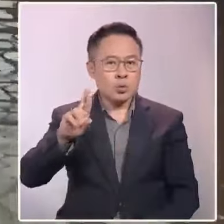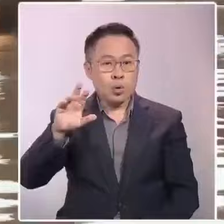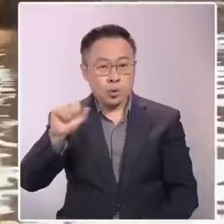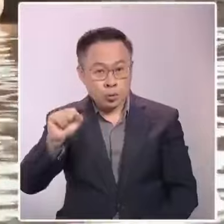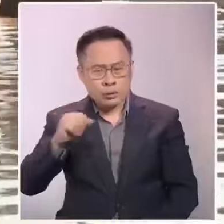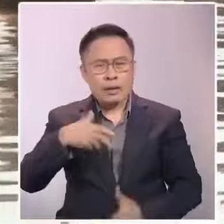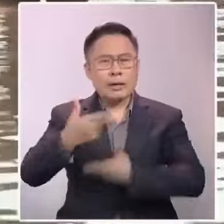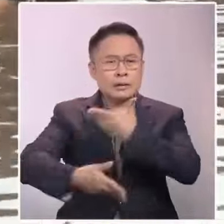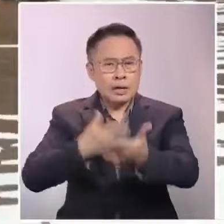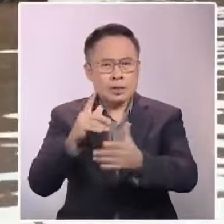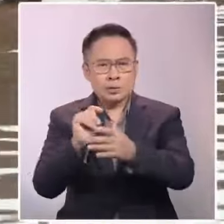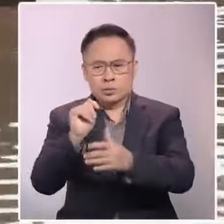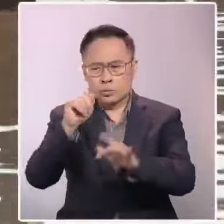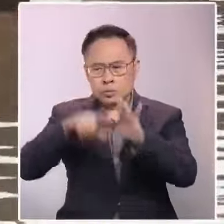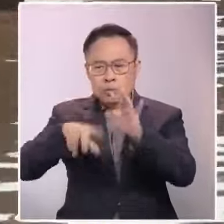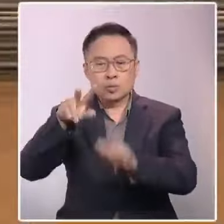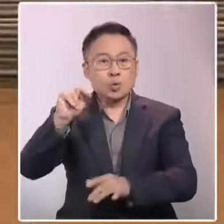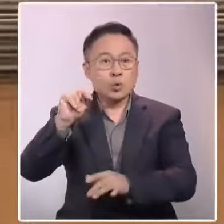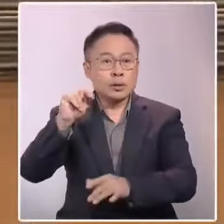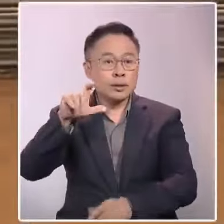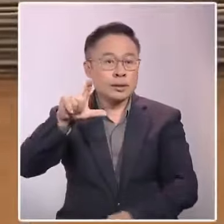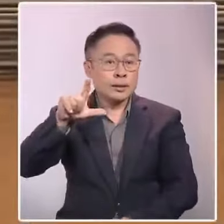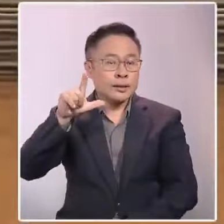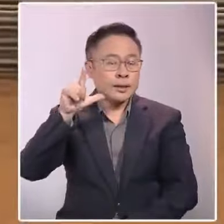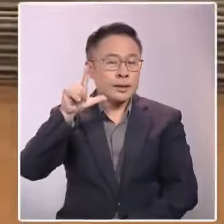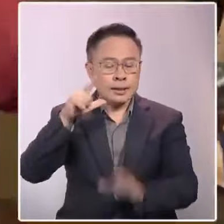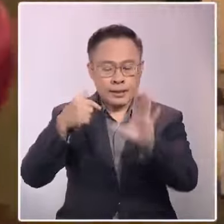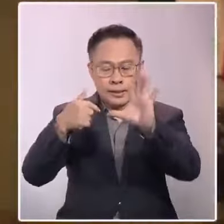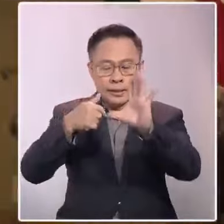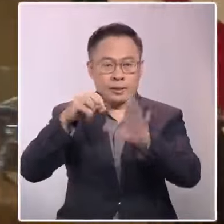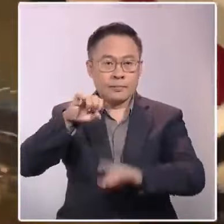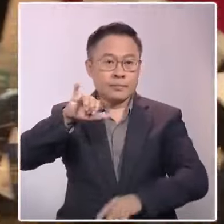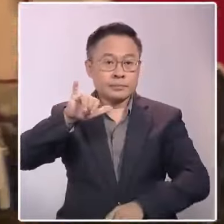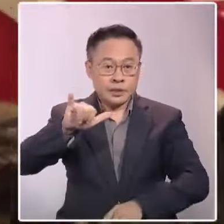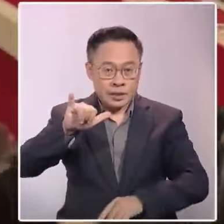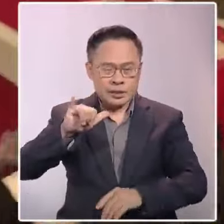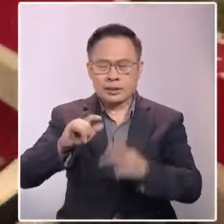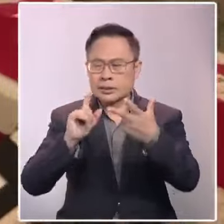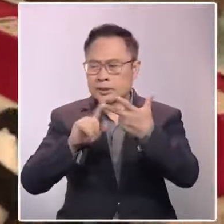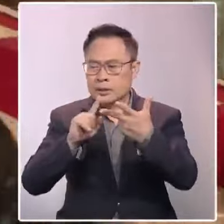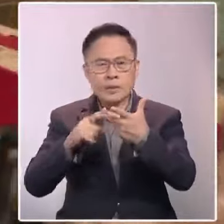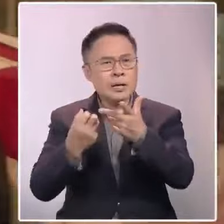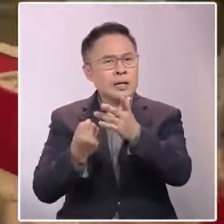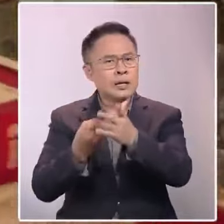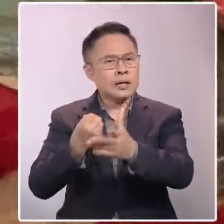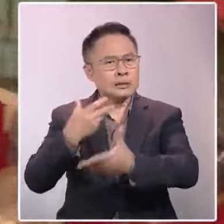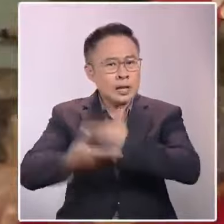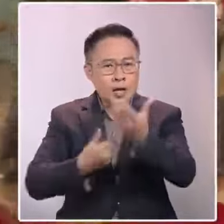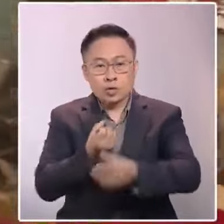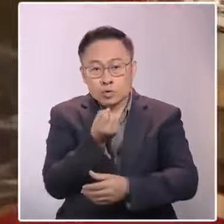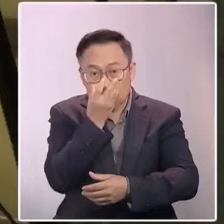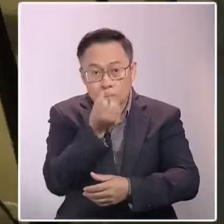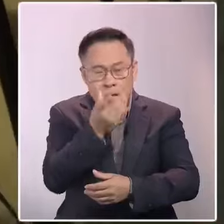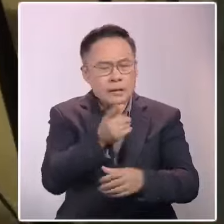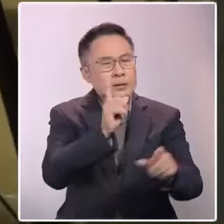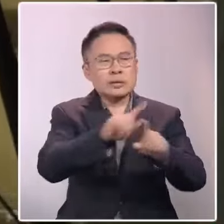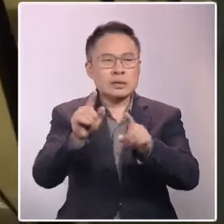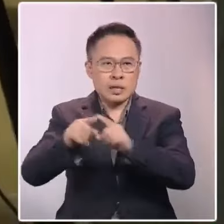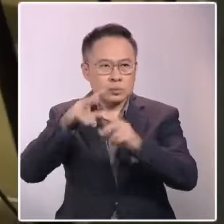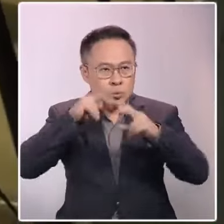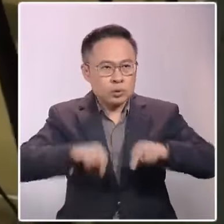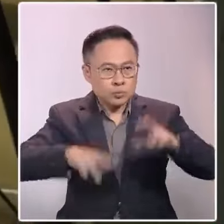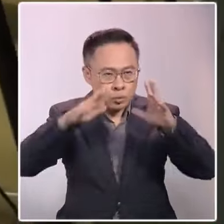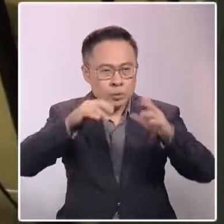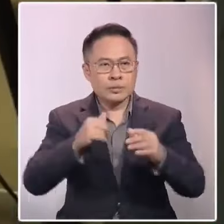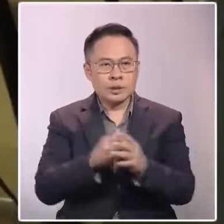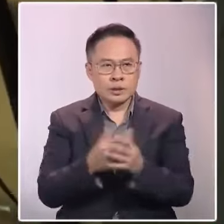ขังเต็มพื้นที่แม้ว่าน้ำจะเริ่มลดลงจากเดิมนะครับแต่ว่าร้านค้ามากมายนั้นก็ยังมีน้ำท่วมขังสูงประมาณ40เซนติเม